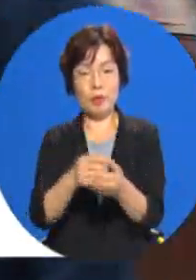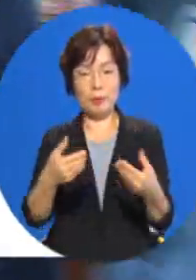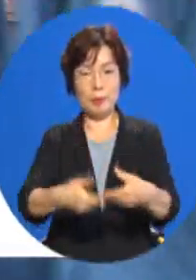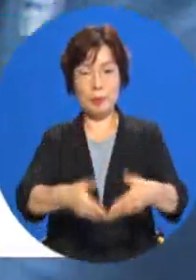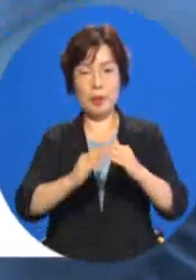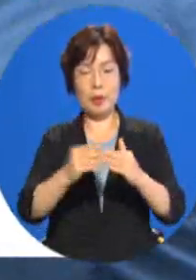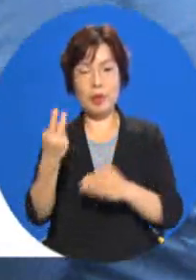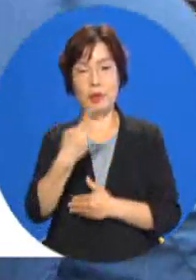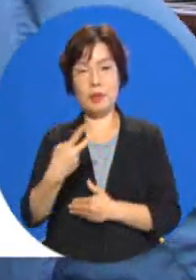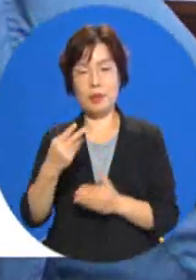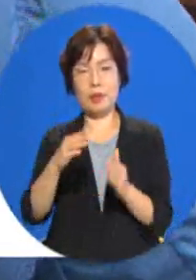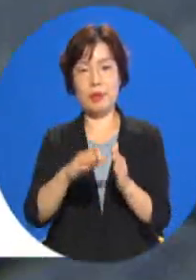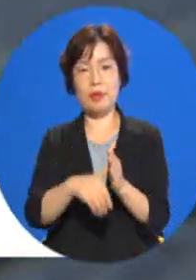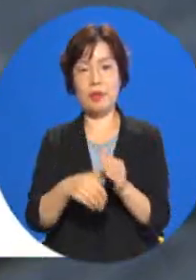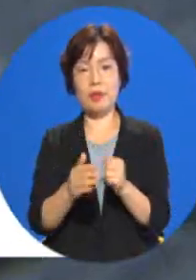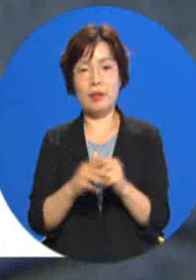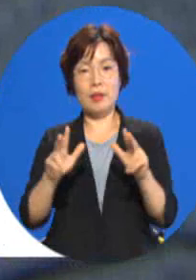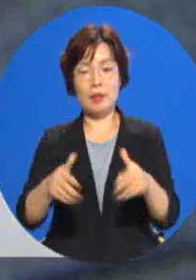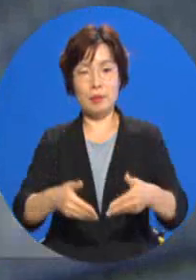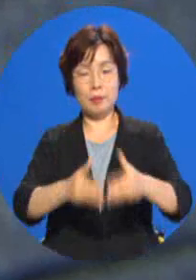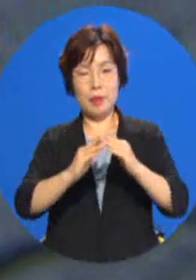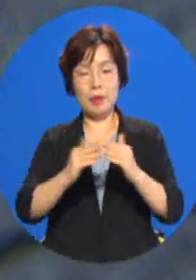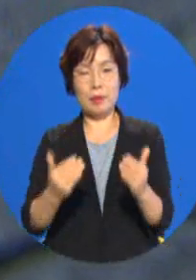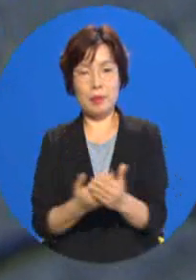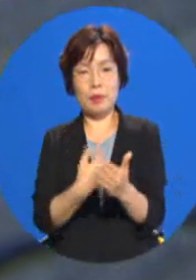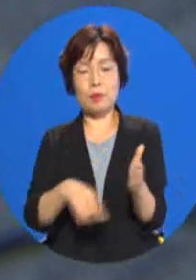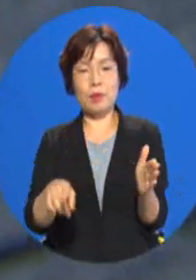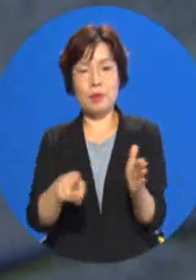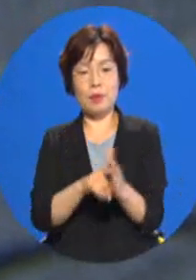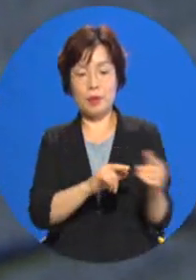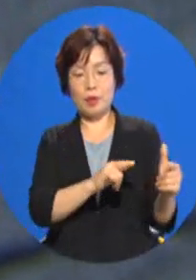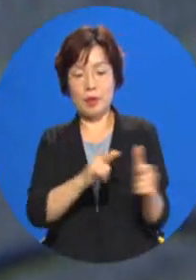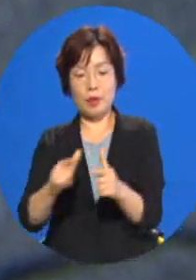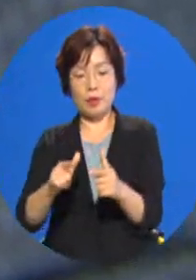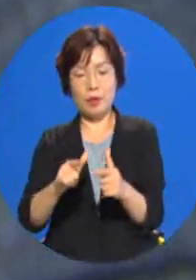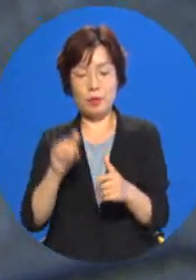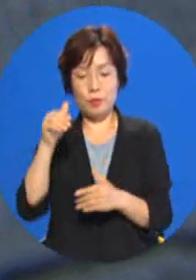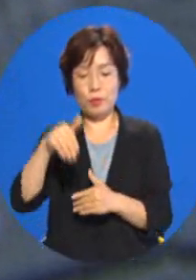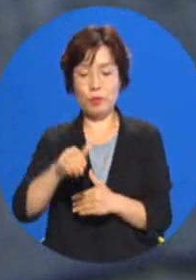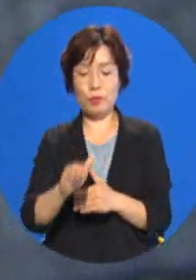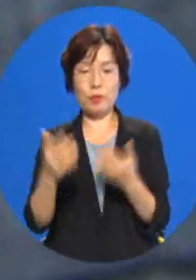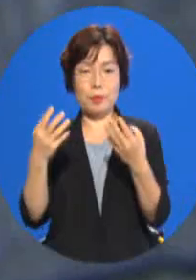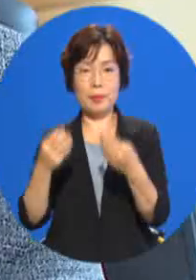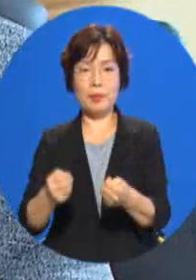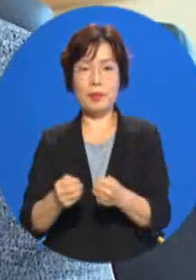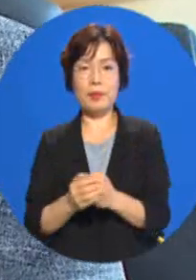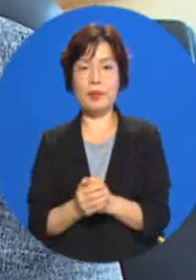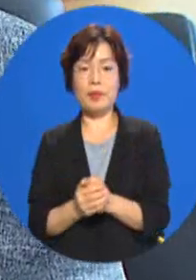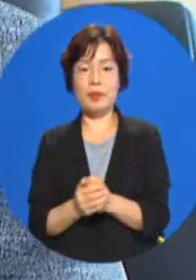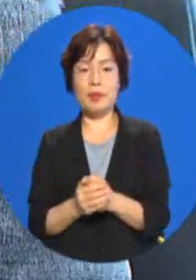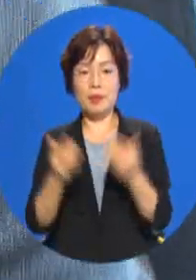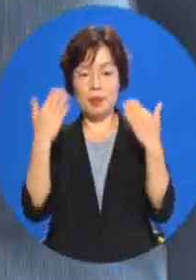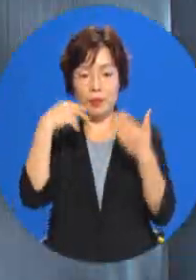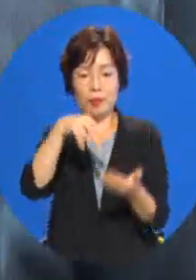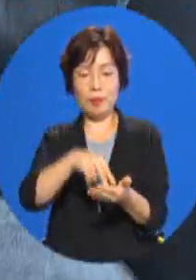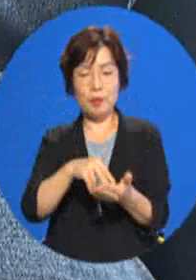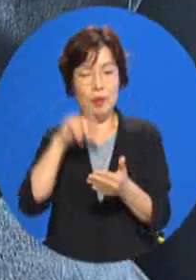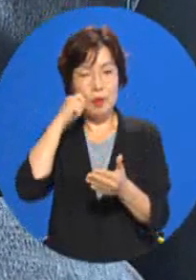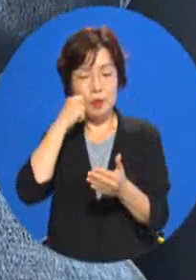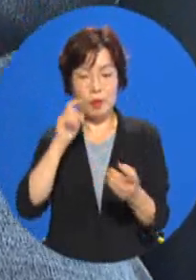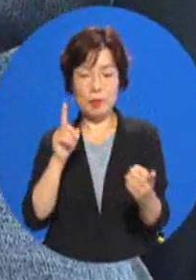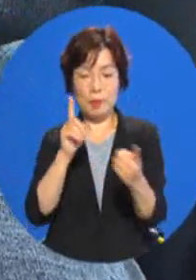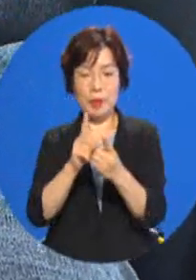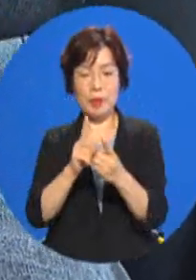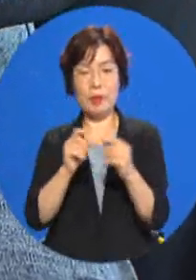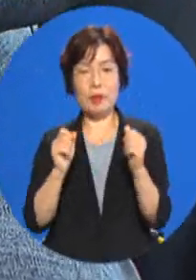지난 2000년. 지금의 위치로 올라서기까지는 많은 우여곡절이 있었습니다. 학교는 어렵게 주선한